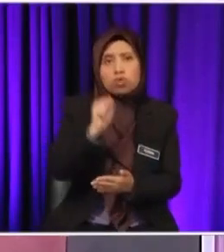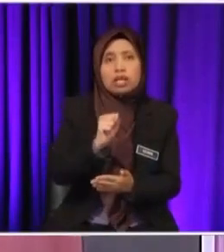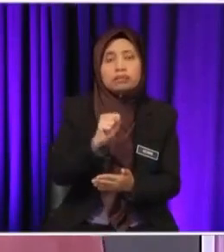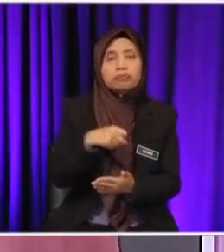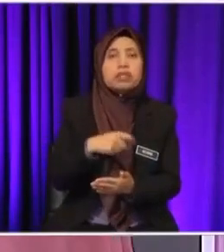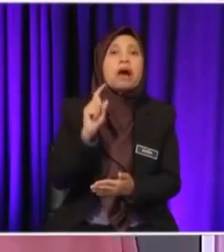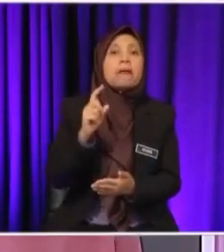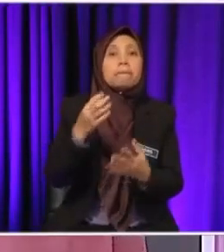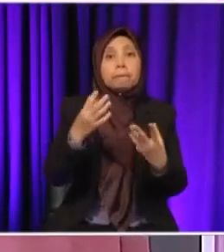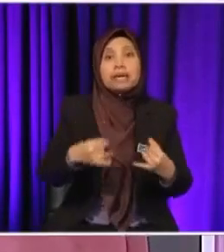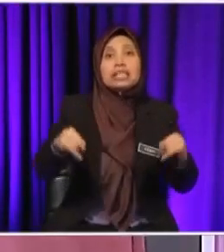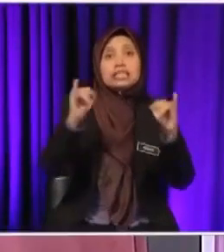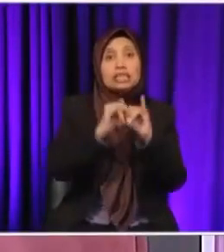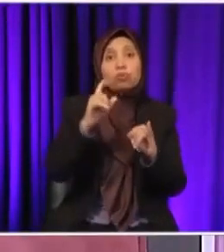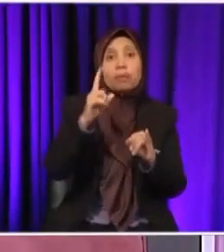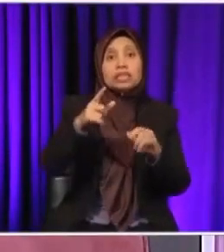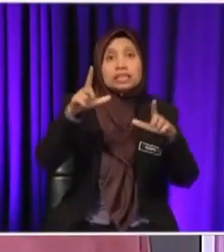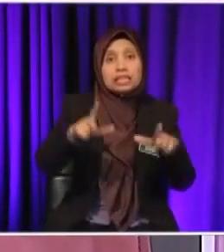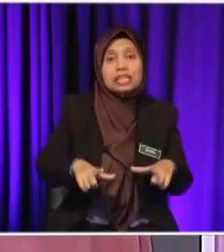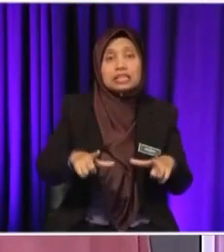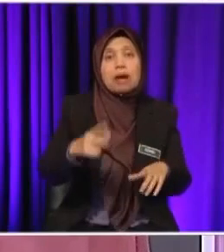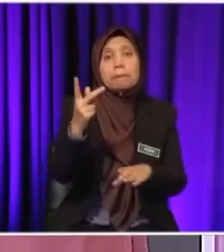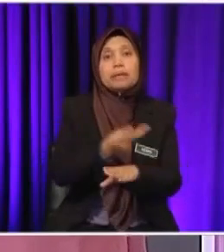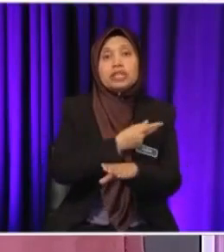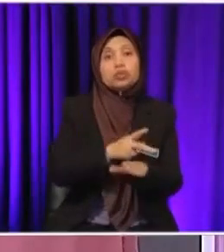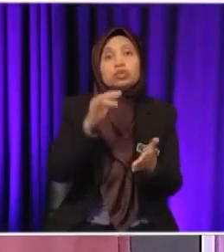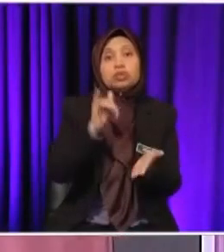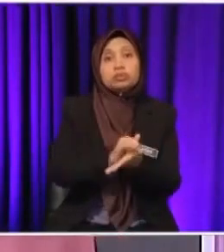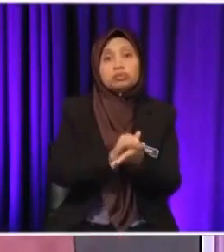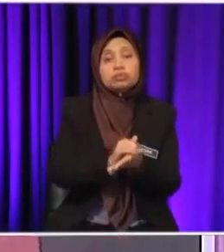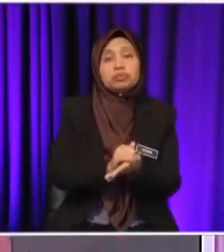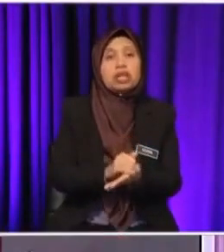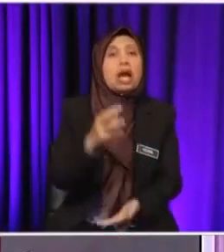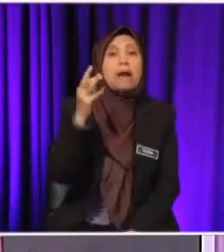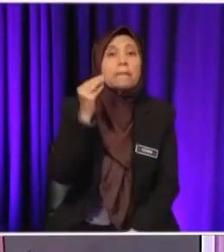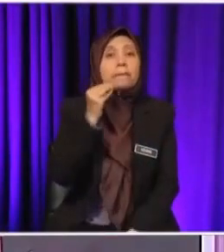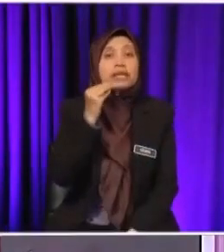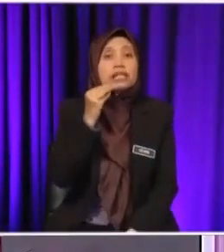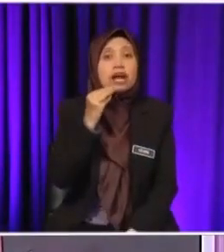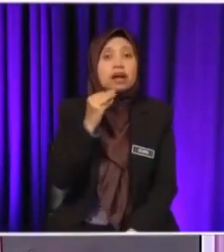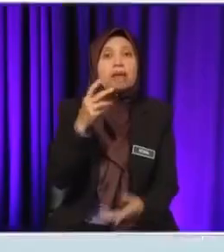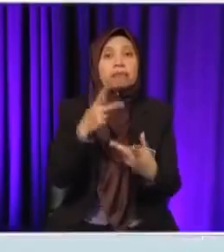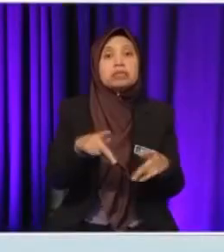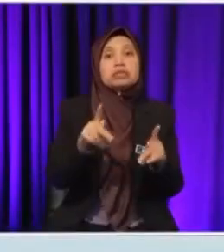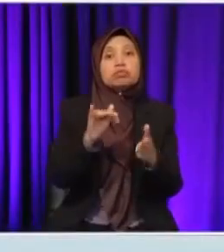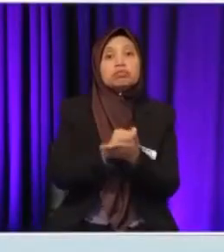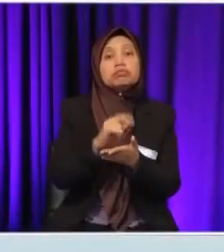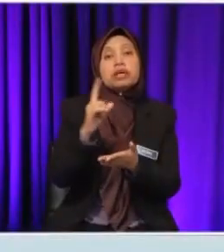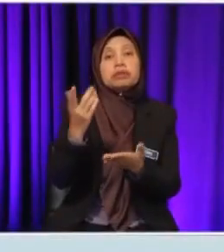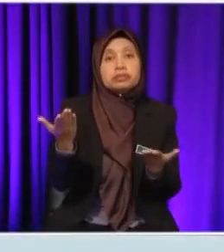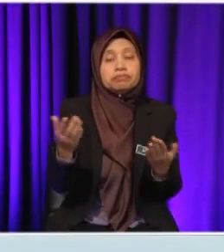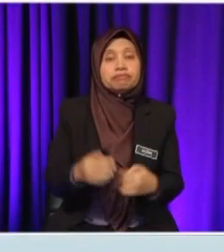peristiwa mana terletaknya pantun tersebut. Mardia, peristiwa mana terletaknya pantun tersebut?